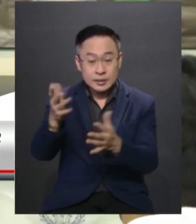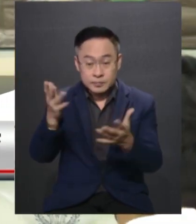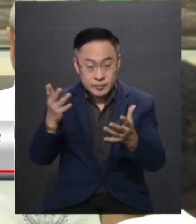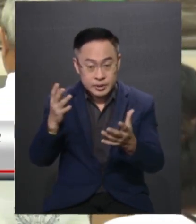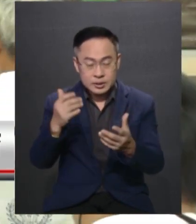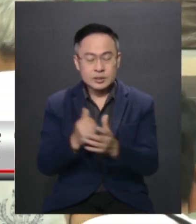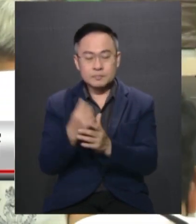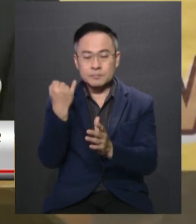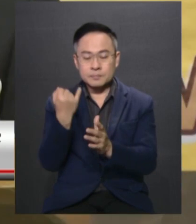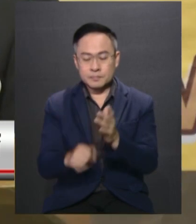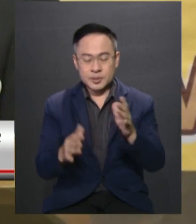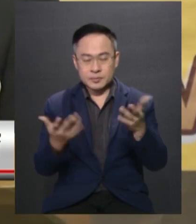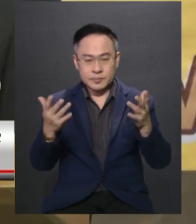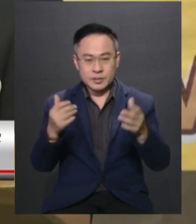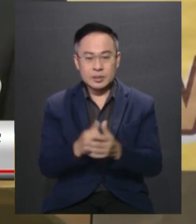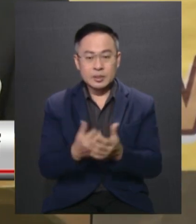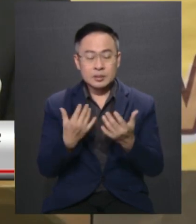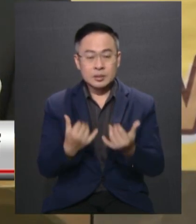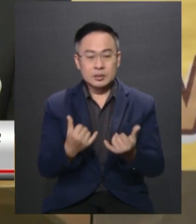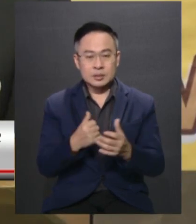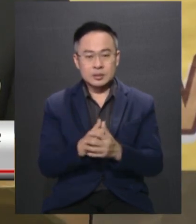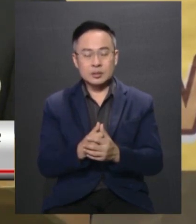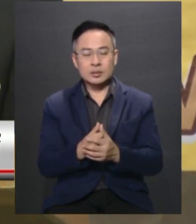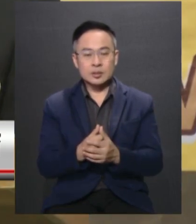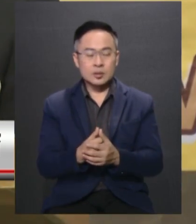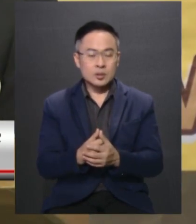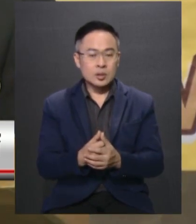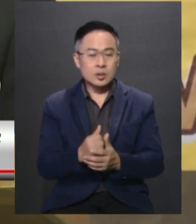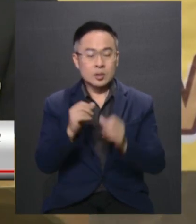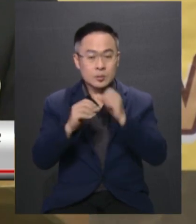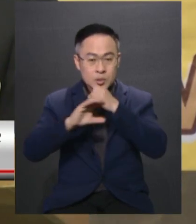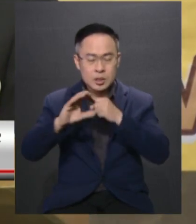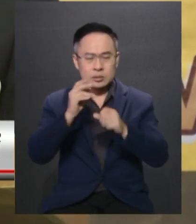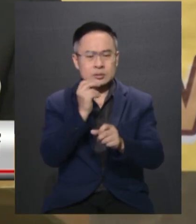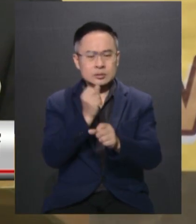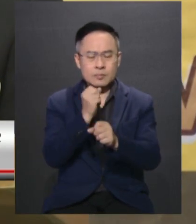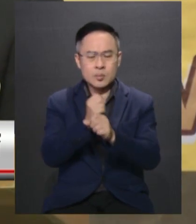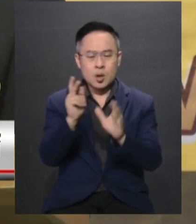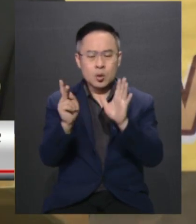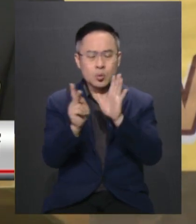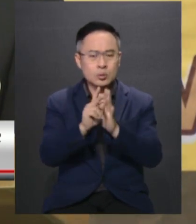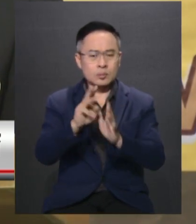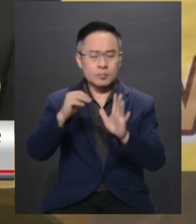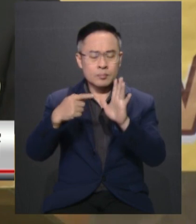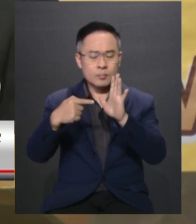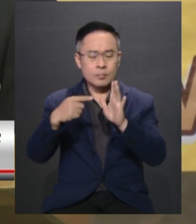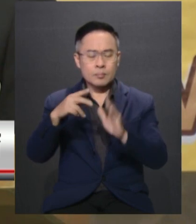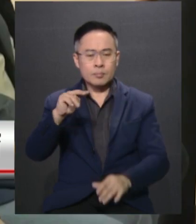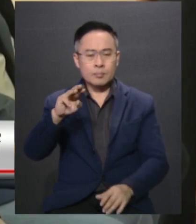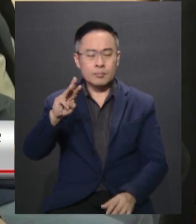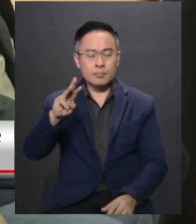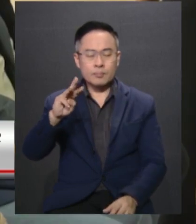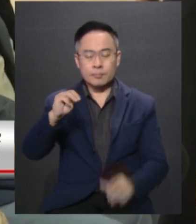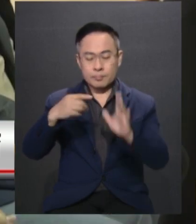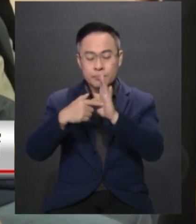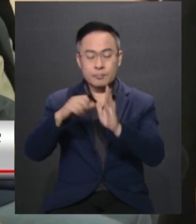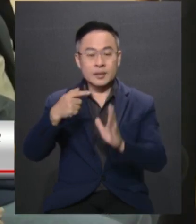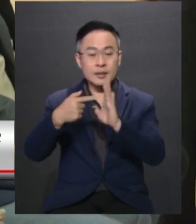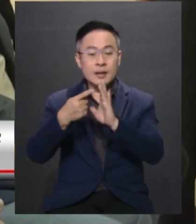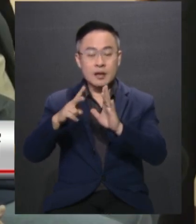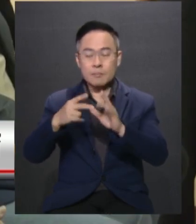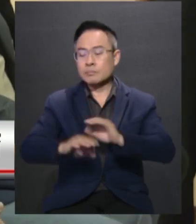มีมติเห็นชอบให้ร่างประกาศยกเลิกกฎ must have ทำให้หลังจากนี้ครับจะมีภาคเอกชนเริ่มที่จะสนใ